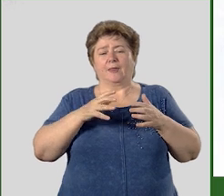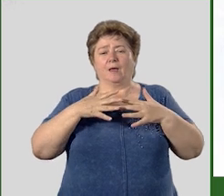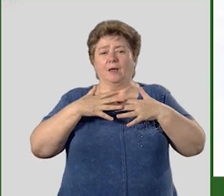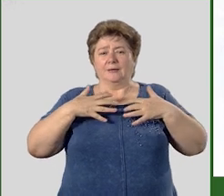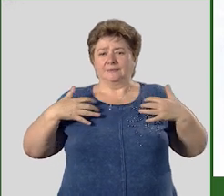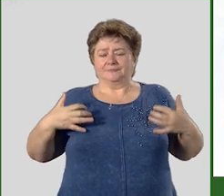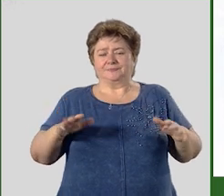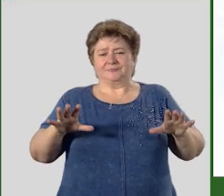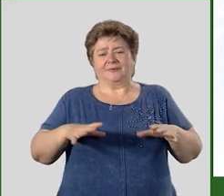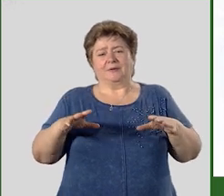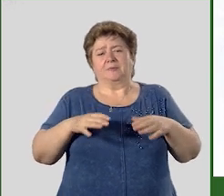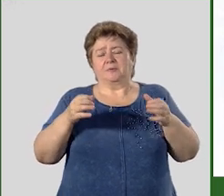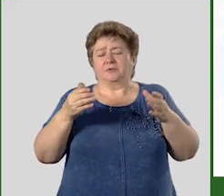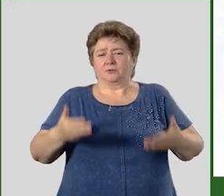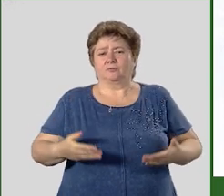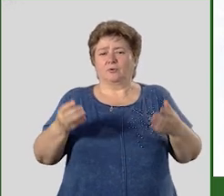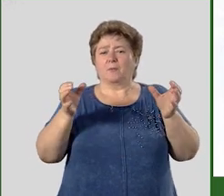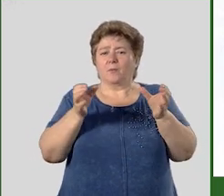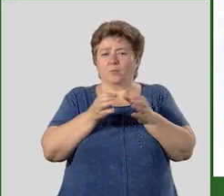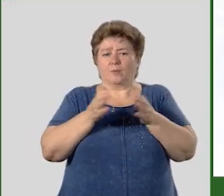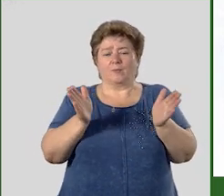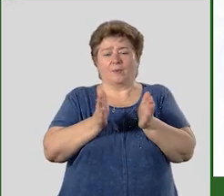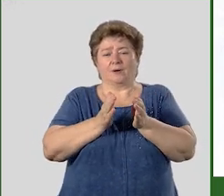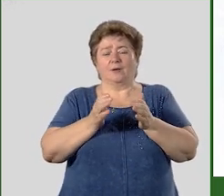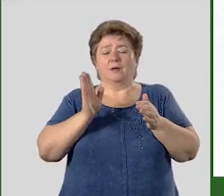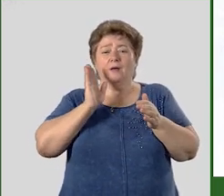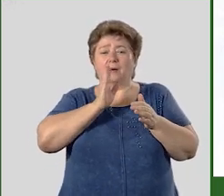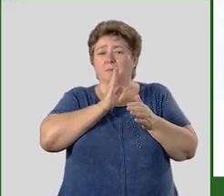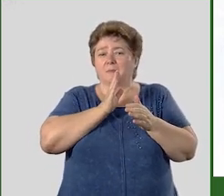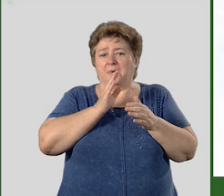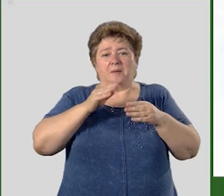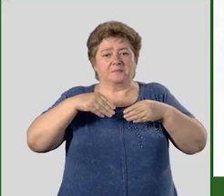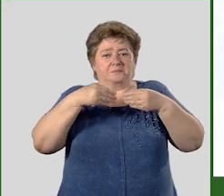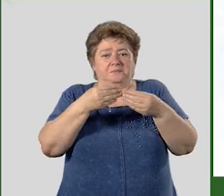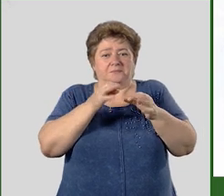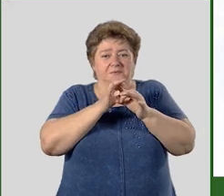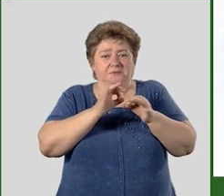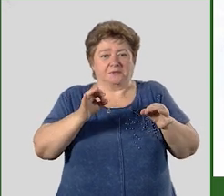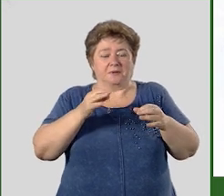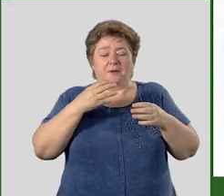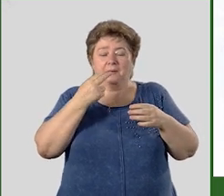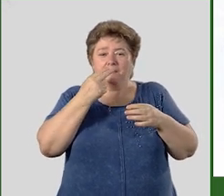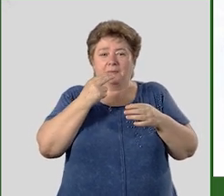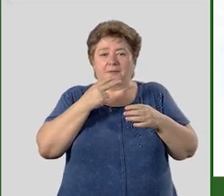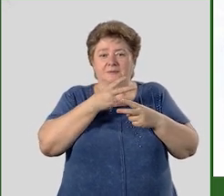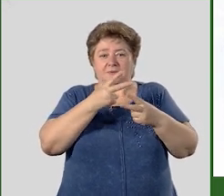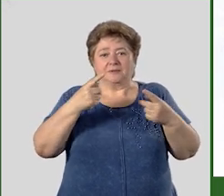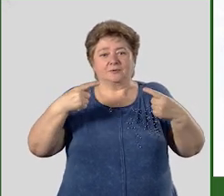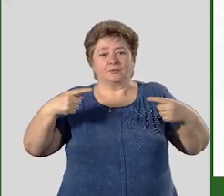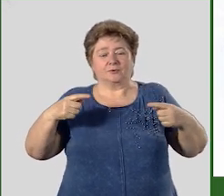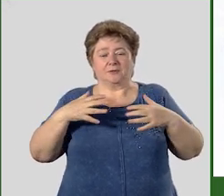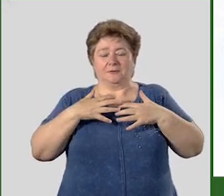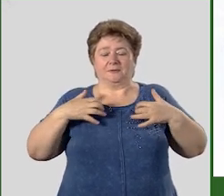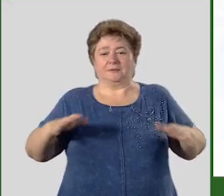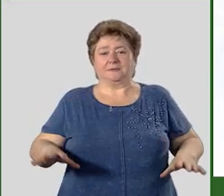Зебры живут маленькими группами. Зебры-мамы не дают смотреть родившимся малышам на других